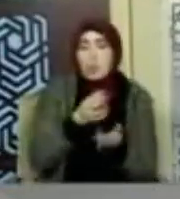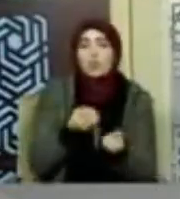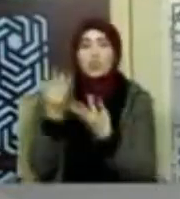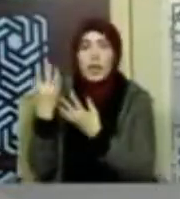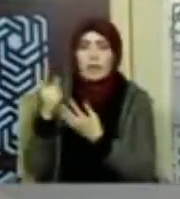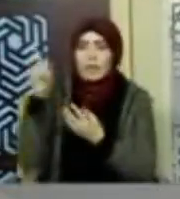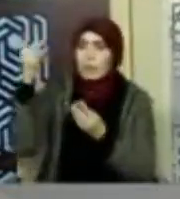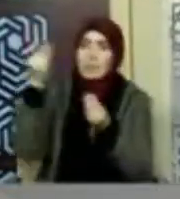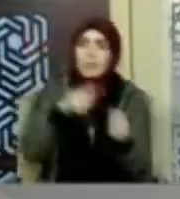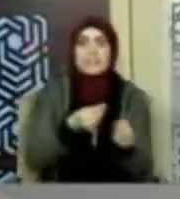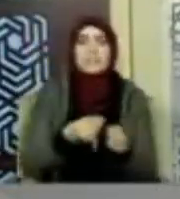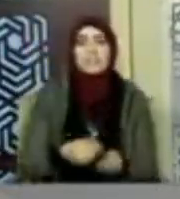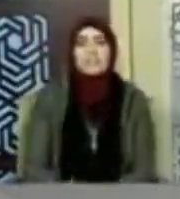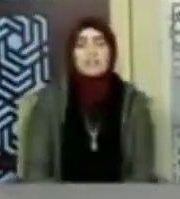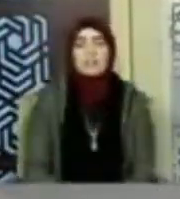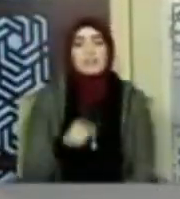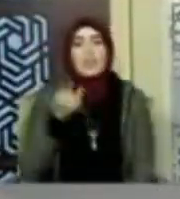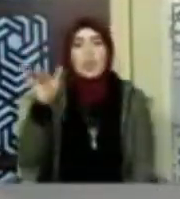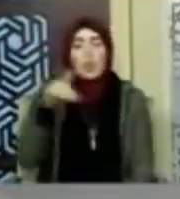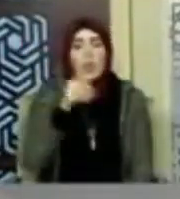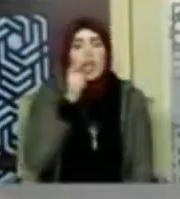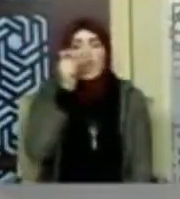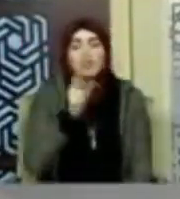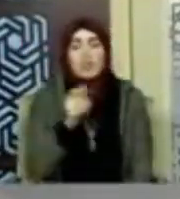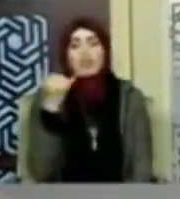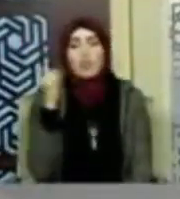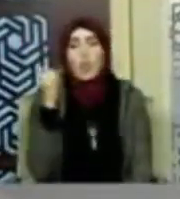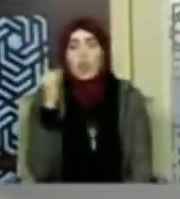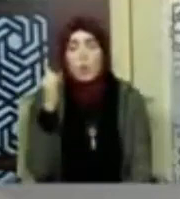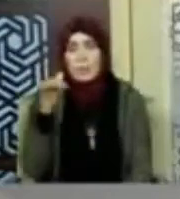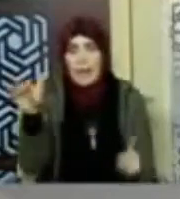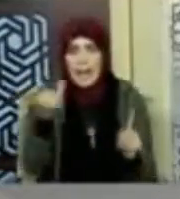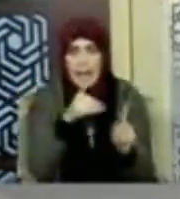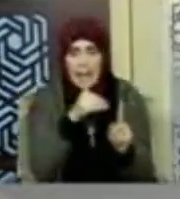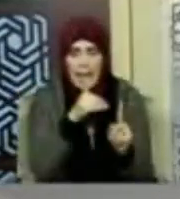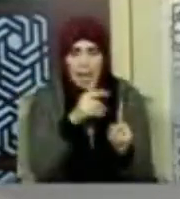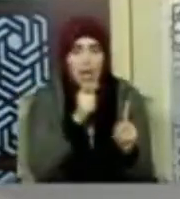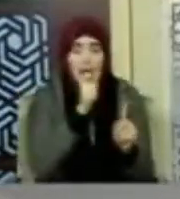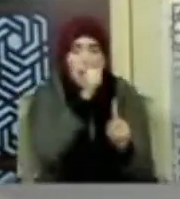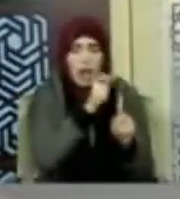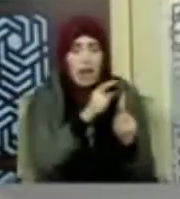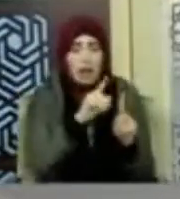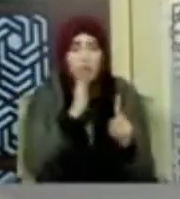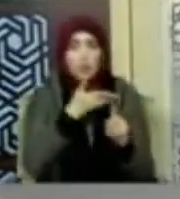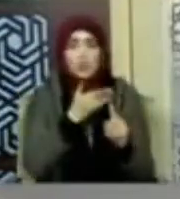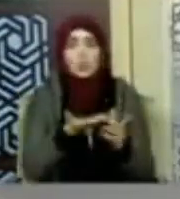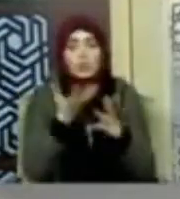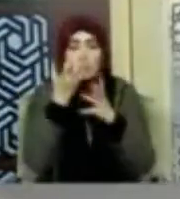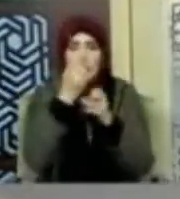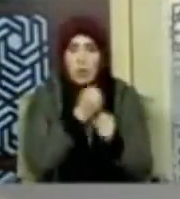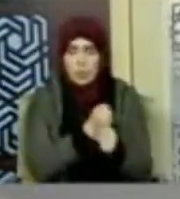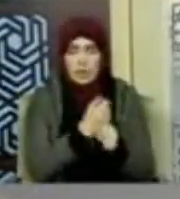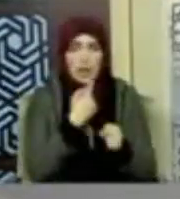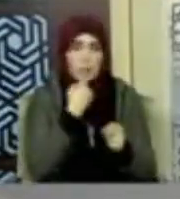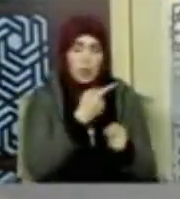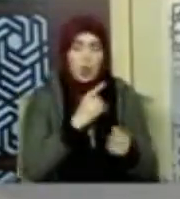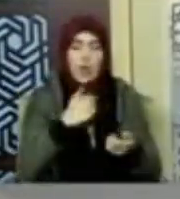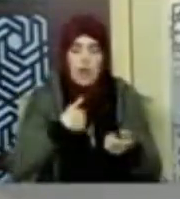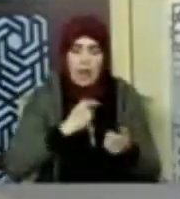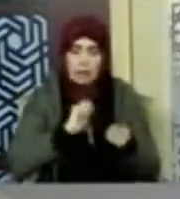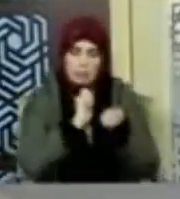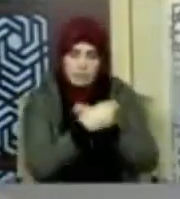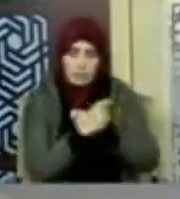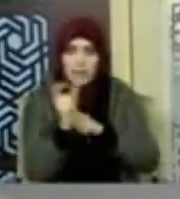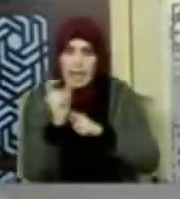وجاء أحد الأعرابي إلى سيدنا رسول الله صلى الله عليه وسلم فبايعه، أسلم،